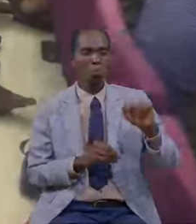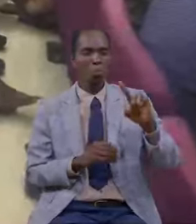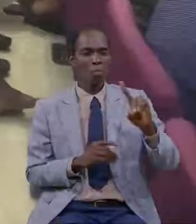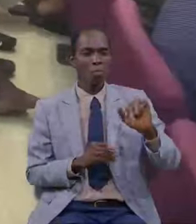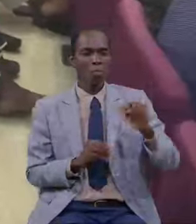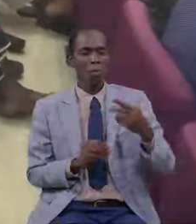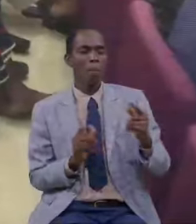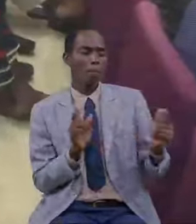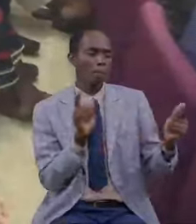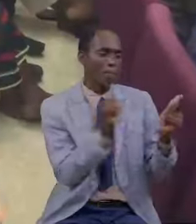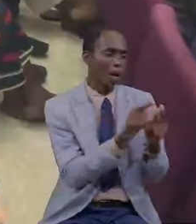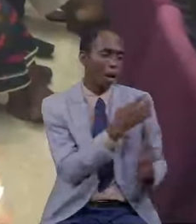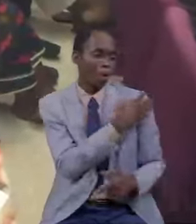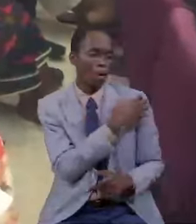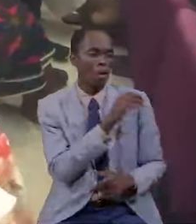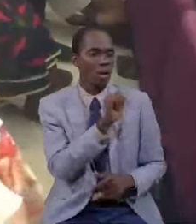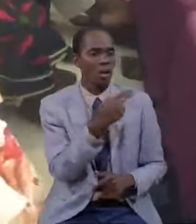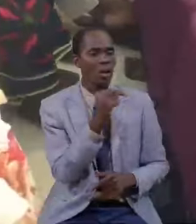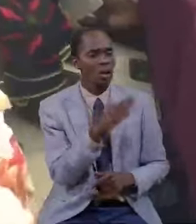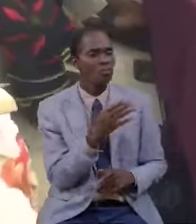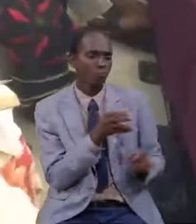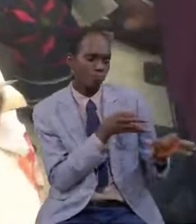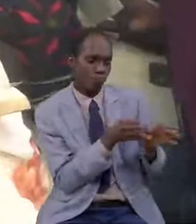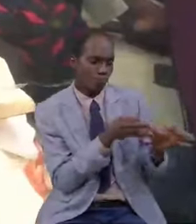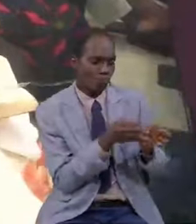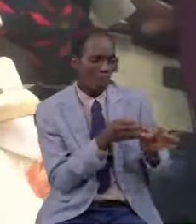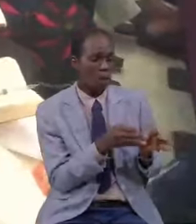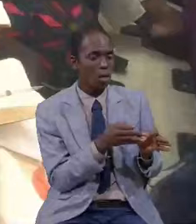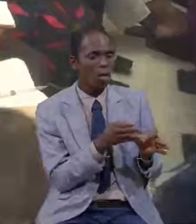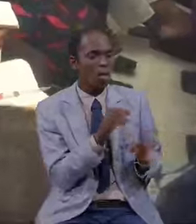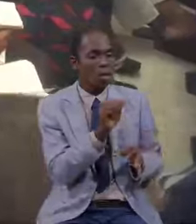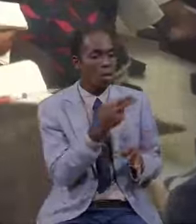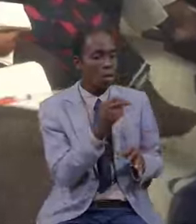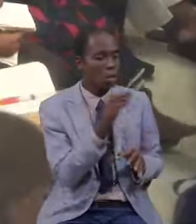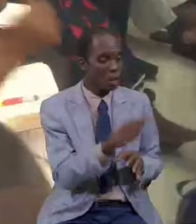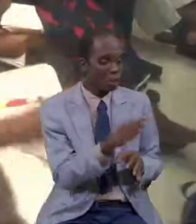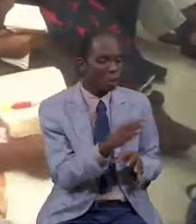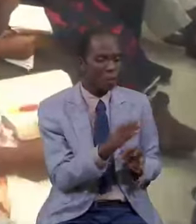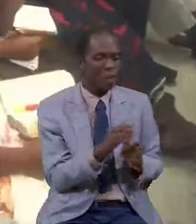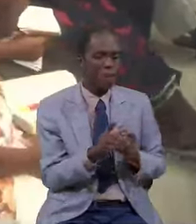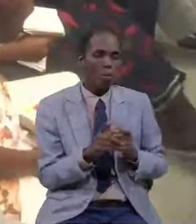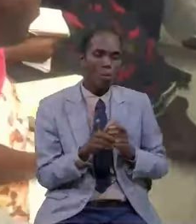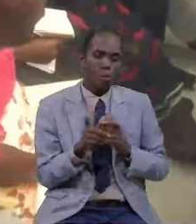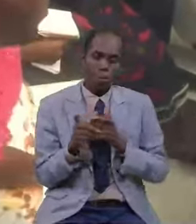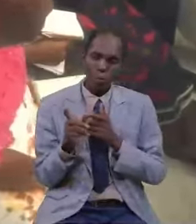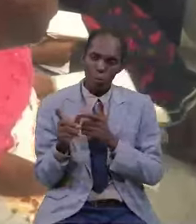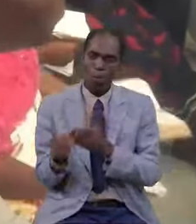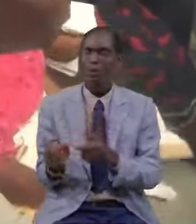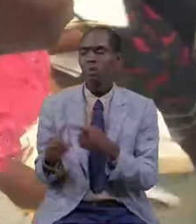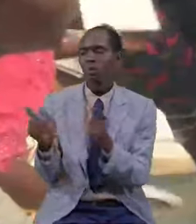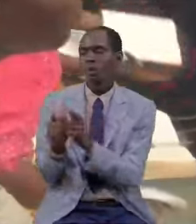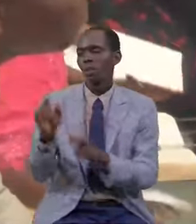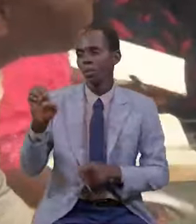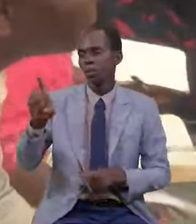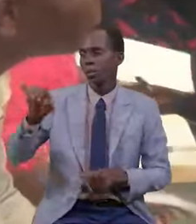Abdia étant allé à la rencontre d'Akab, l'informant de la chose. Et Akab se rendit au devant